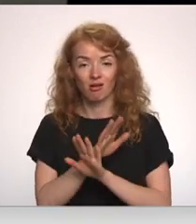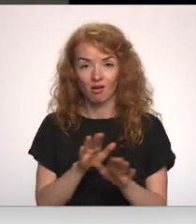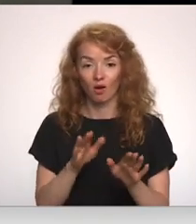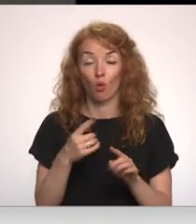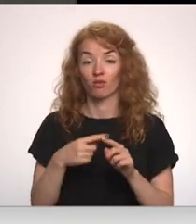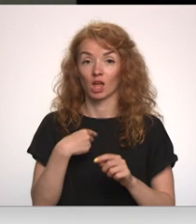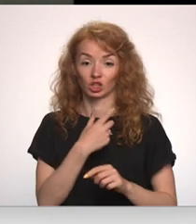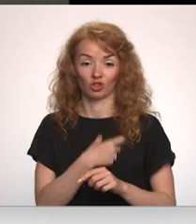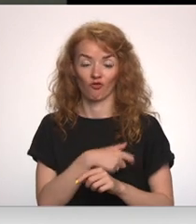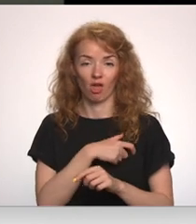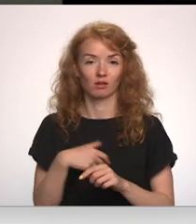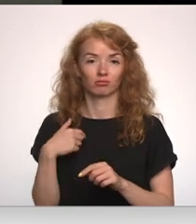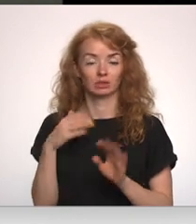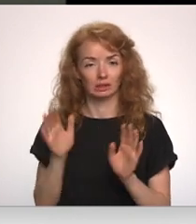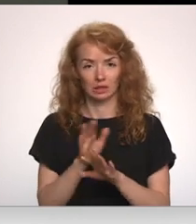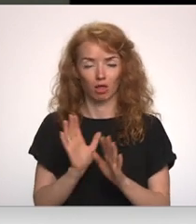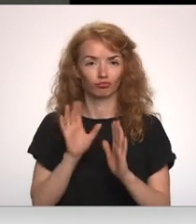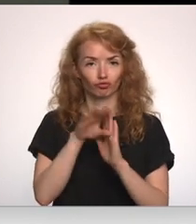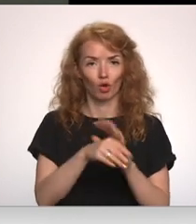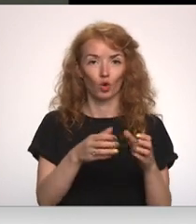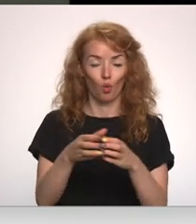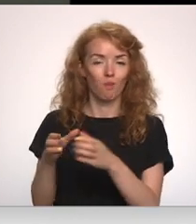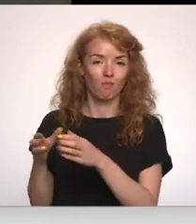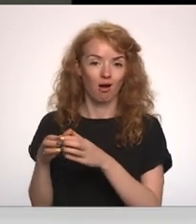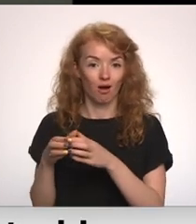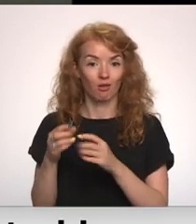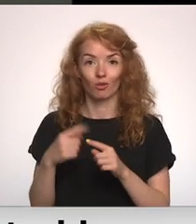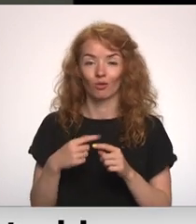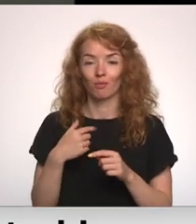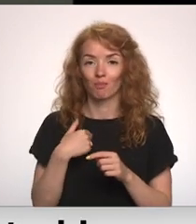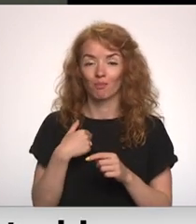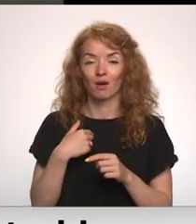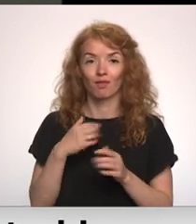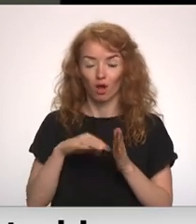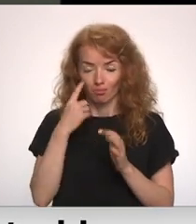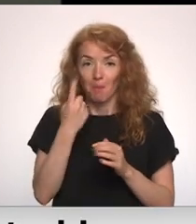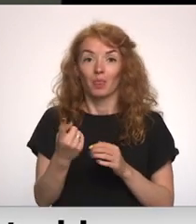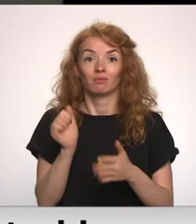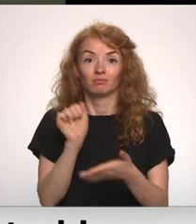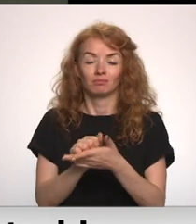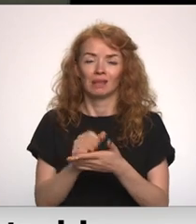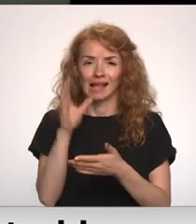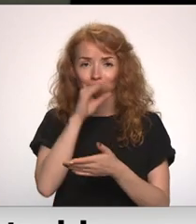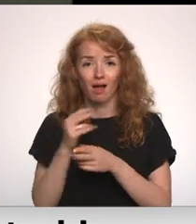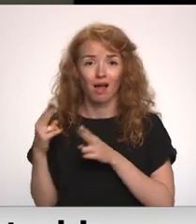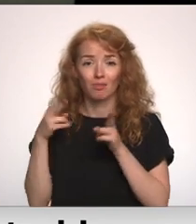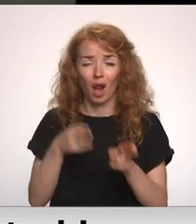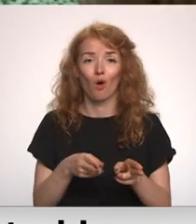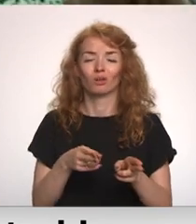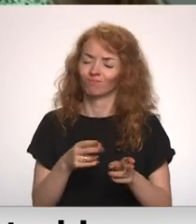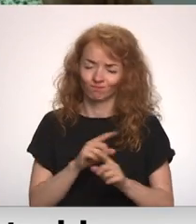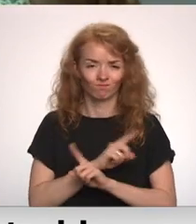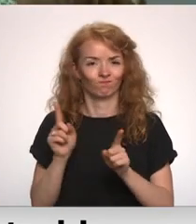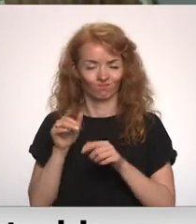Šveicē esmu dziedājis vienu otrā akapella grupā. Un tad man vienkārši, kad es redzēju, bija tāda dziedspēja šeit atbraukt, tad es domāju, būs